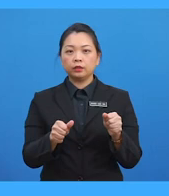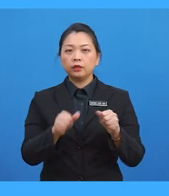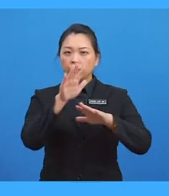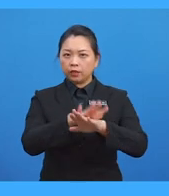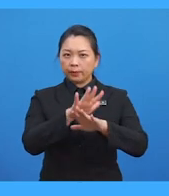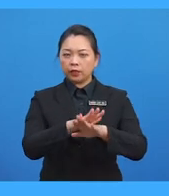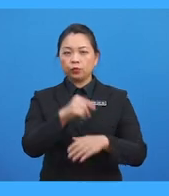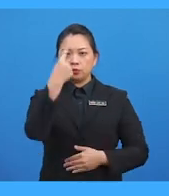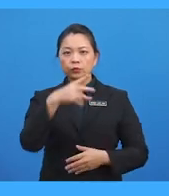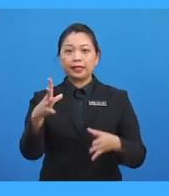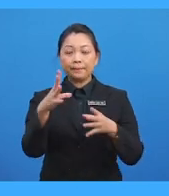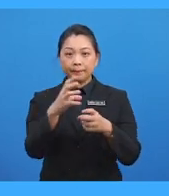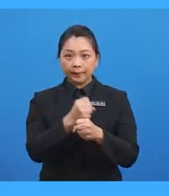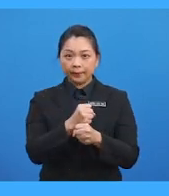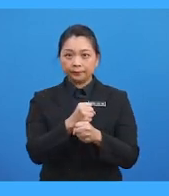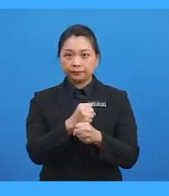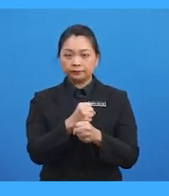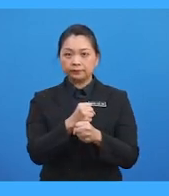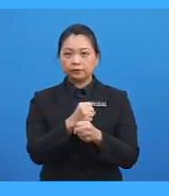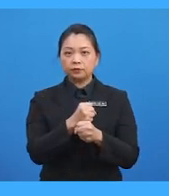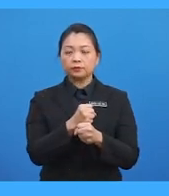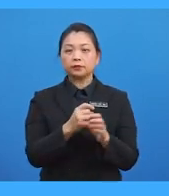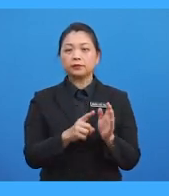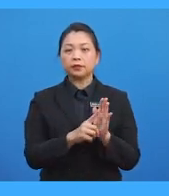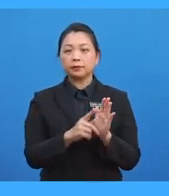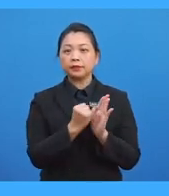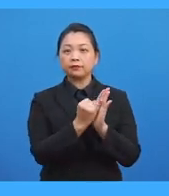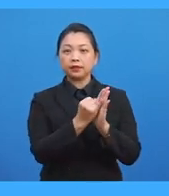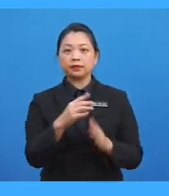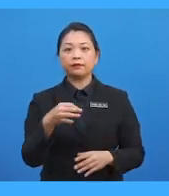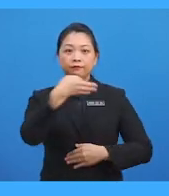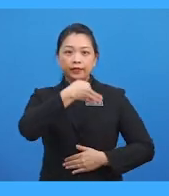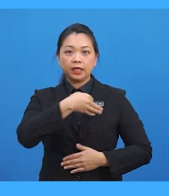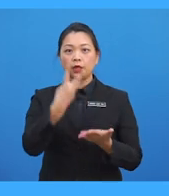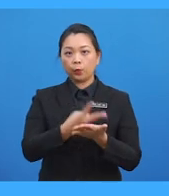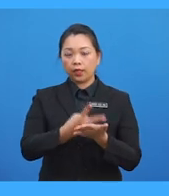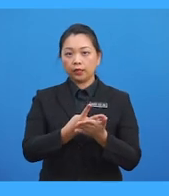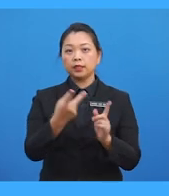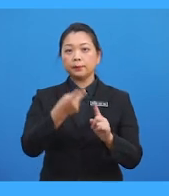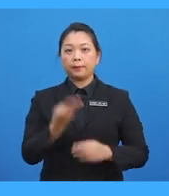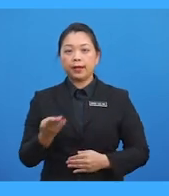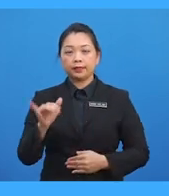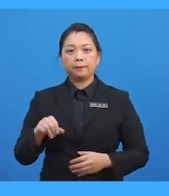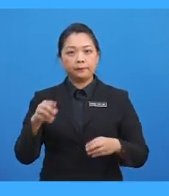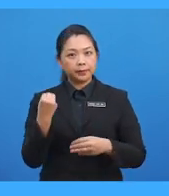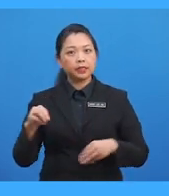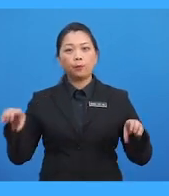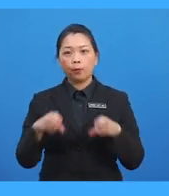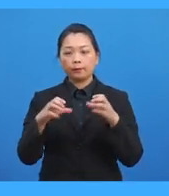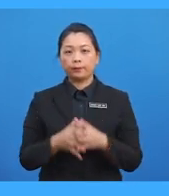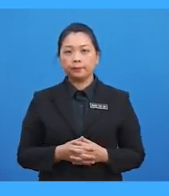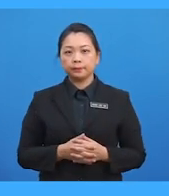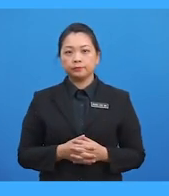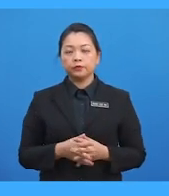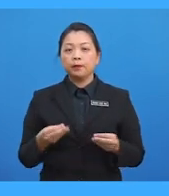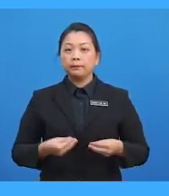untuk mendapat pengiktirafan dan faedah kewangan daripada bahan yang mereka cipta.